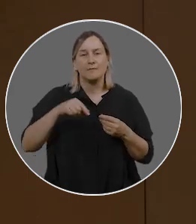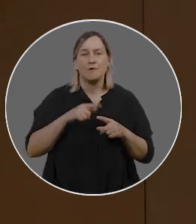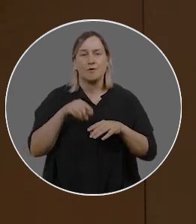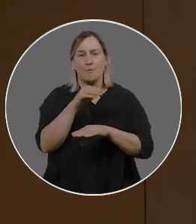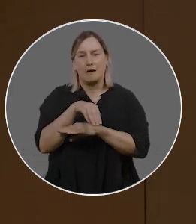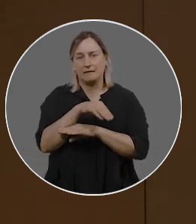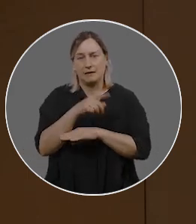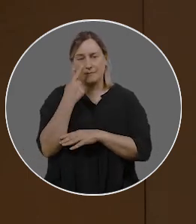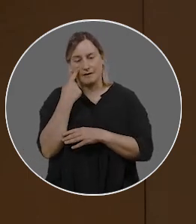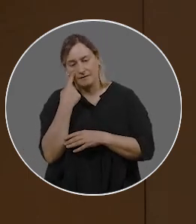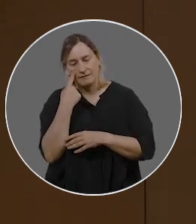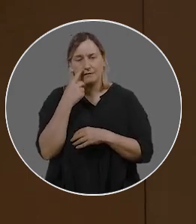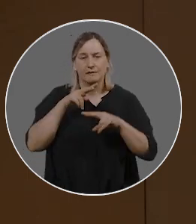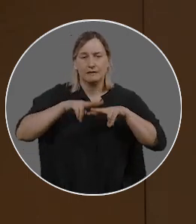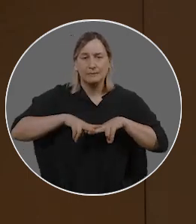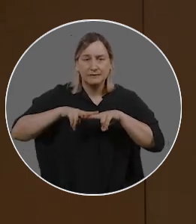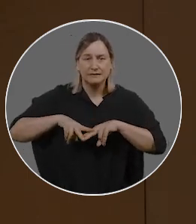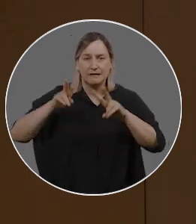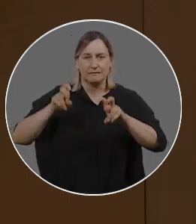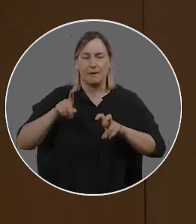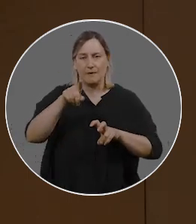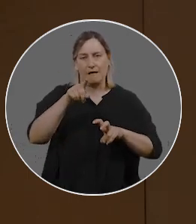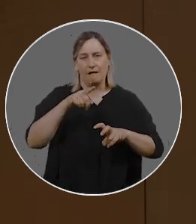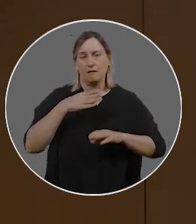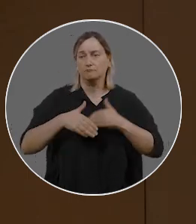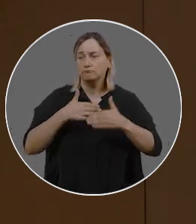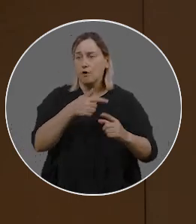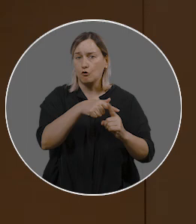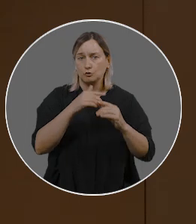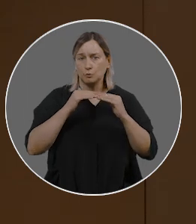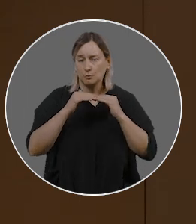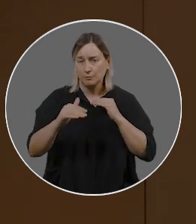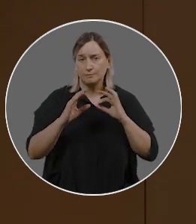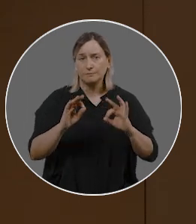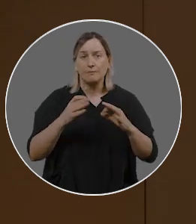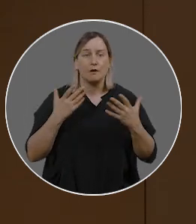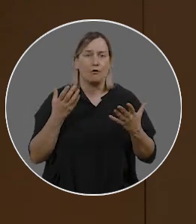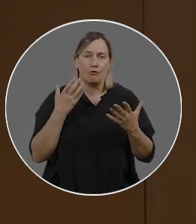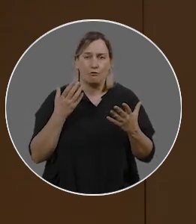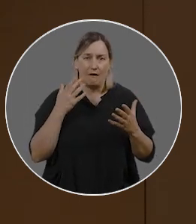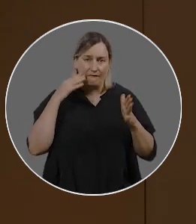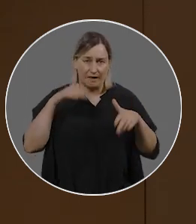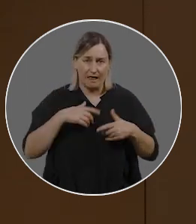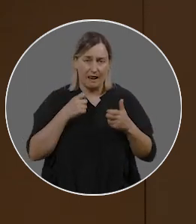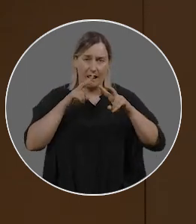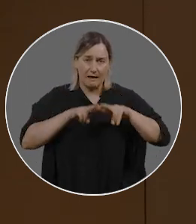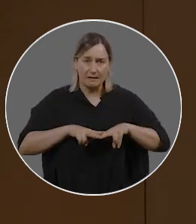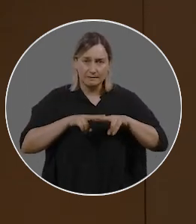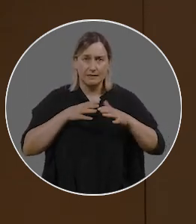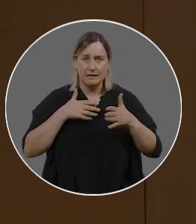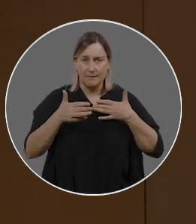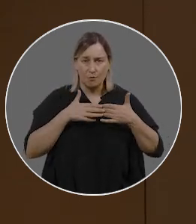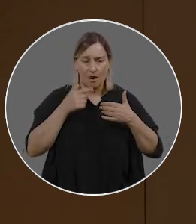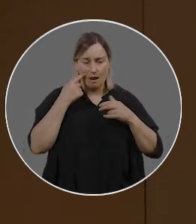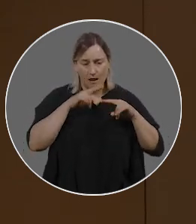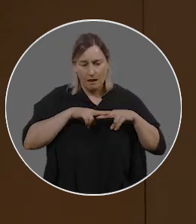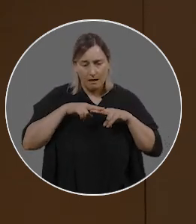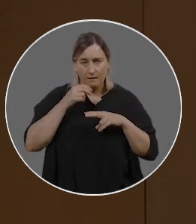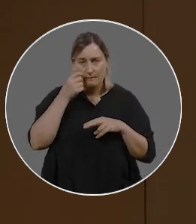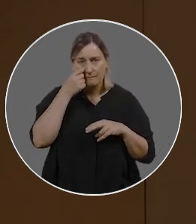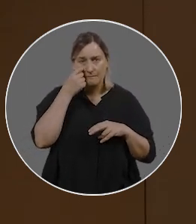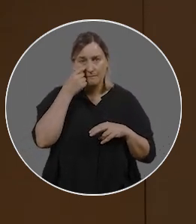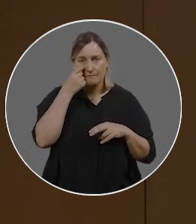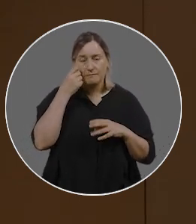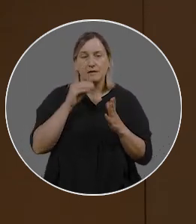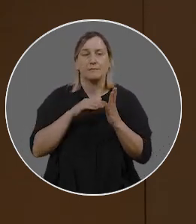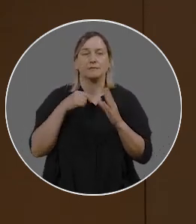no? Per anar revisant sobre la marxa que les coses es mantinguin. Però sí, cal sempre anàlisi manual i de fet la llei